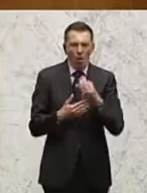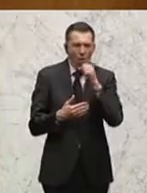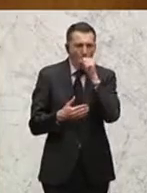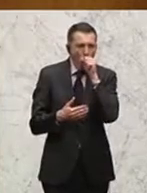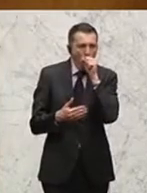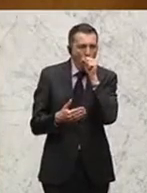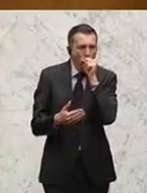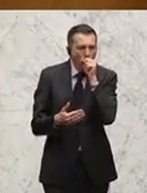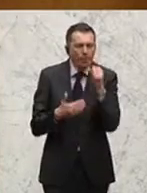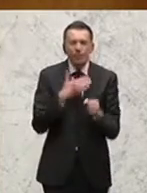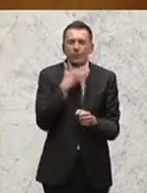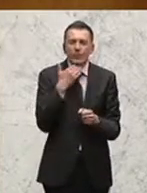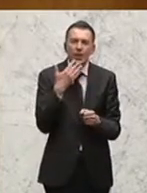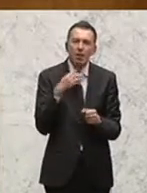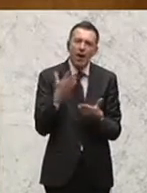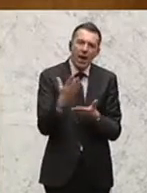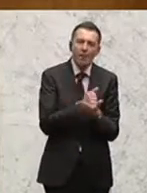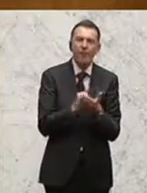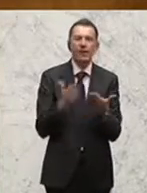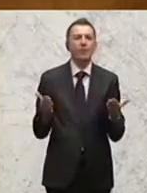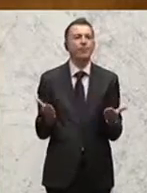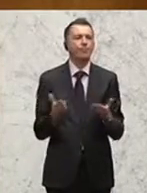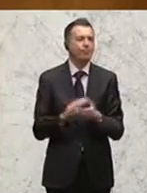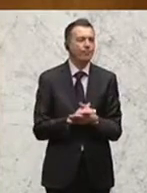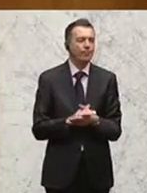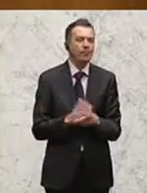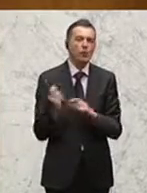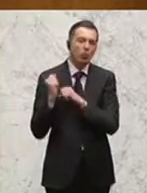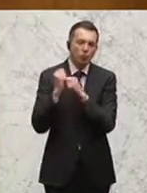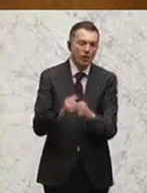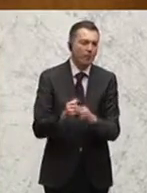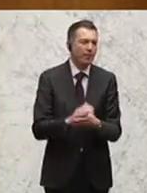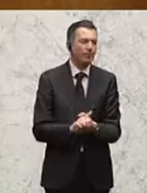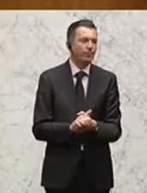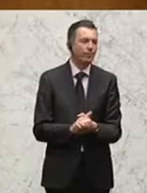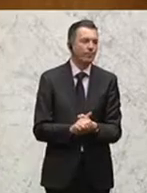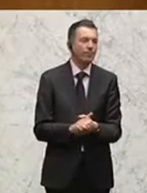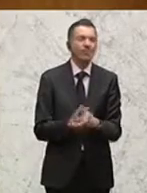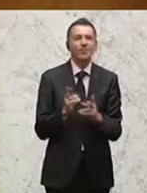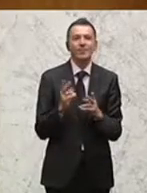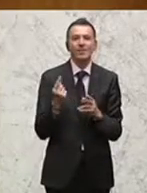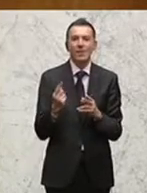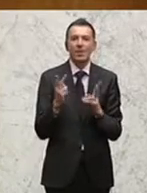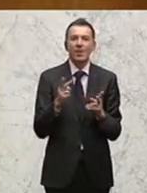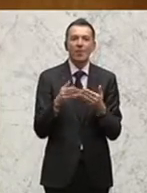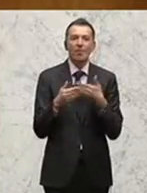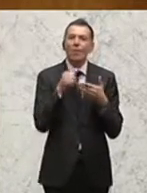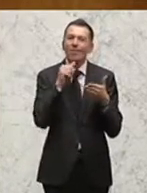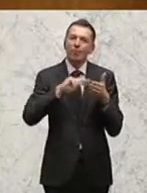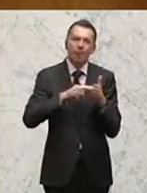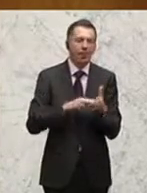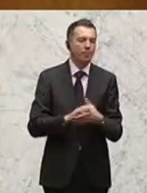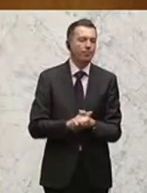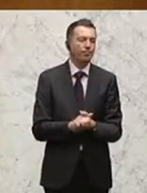effektiver und effizienter sind und weil sie von den Schleppern eben nicht berechenbar sind.